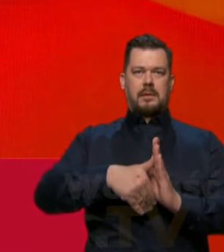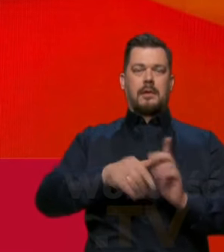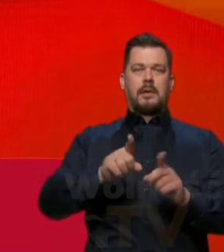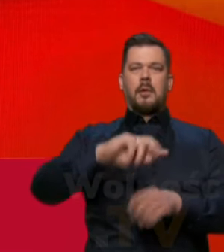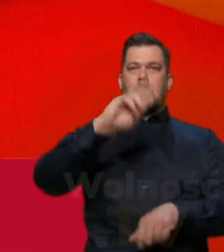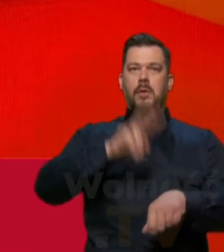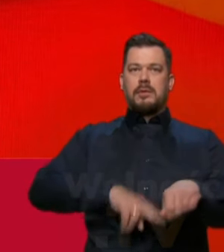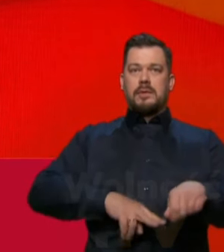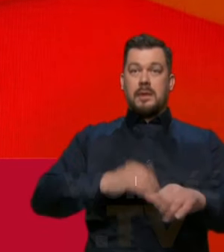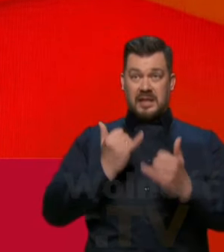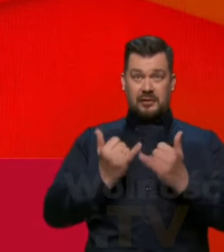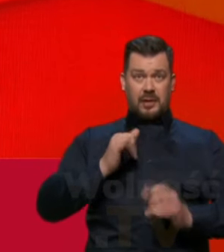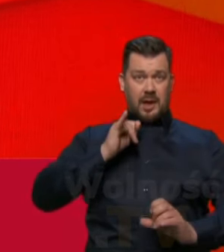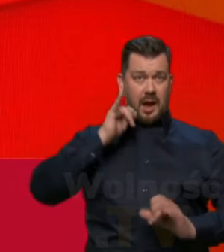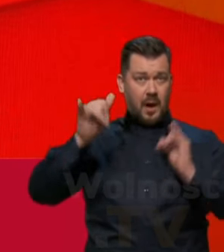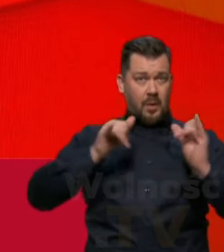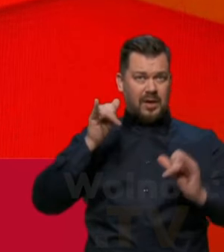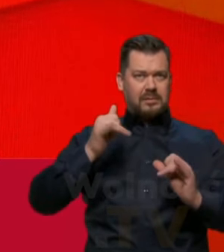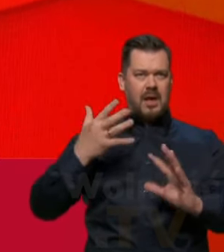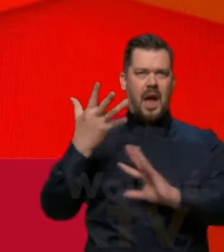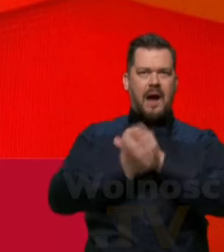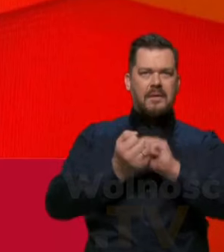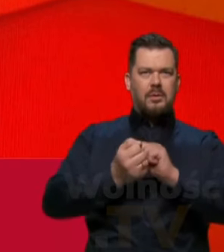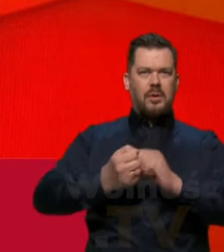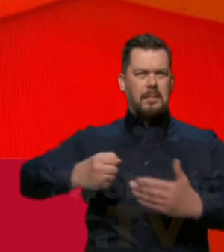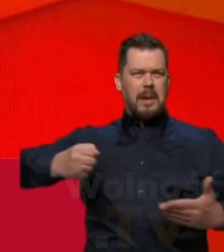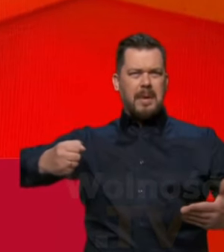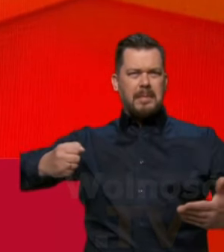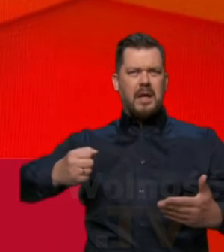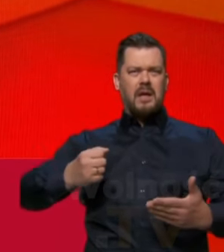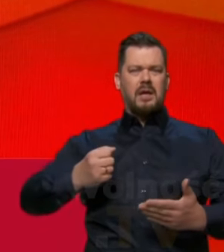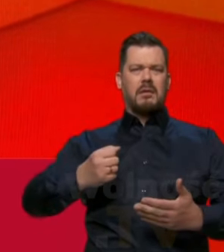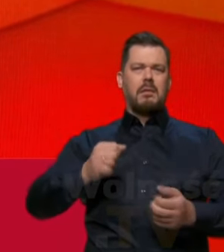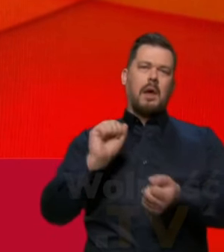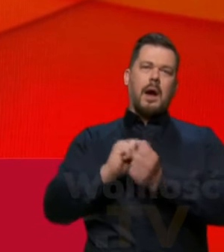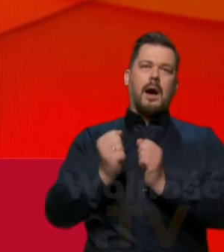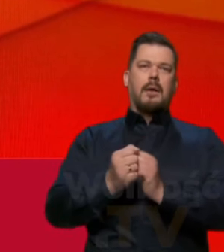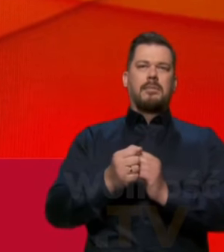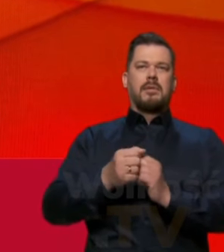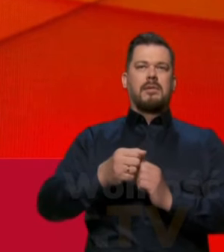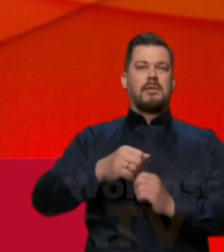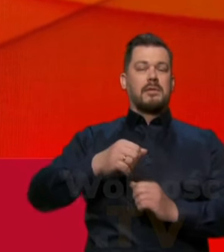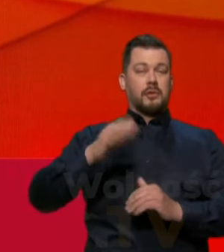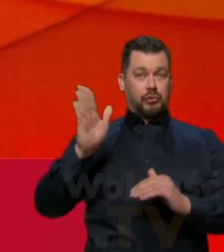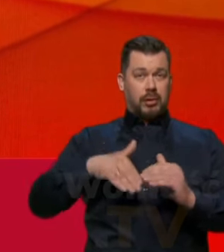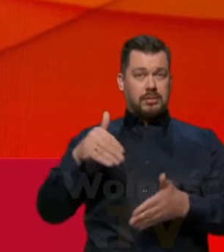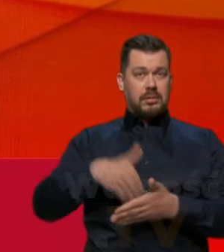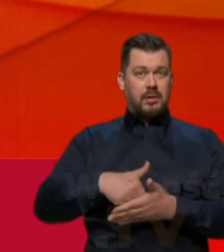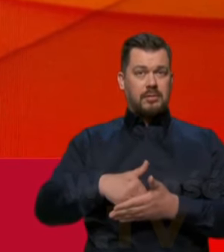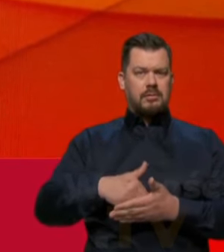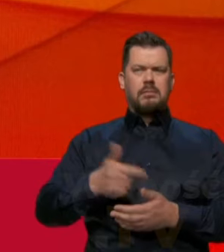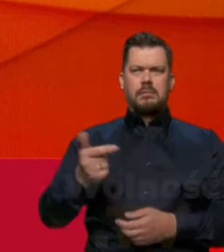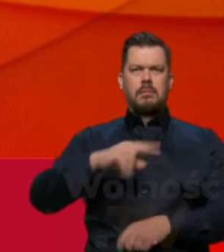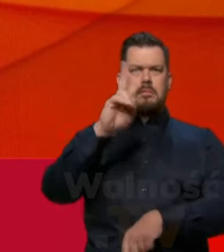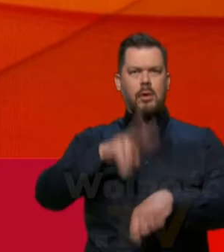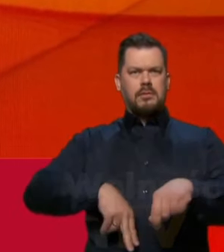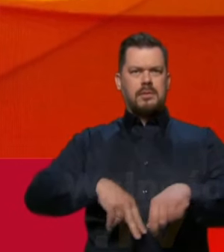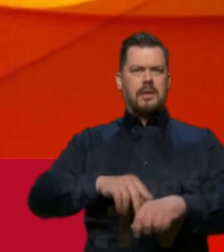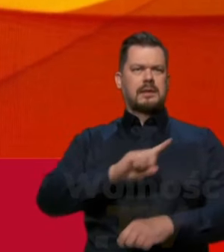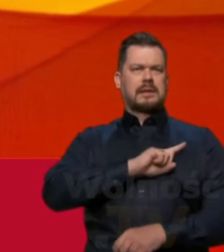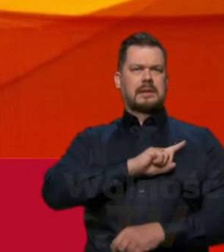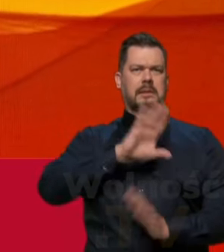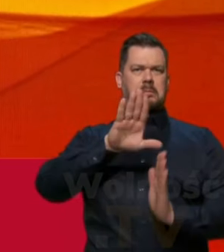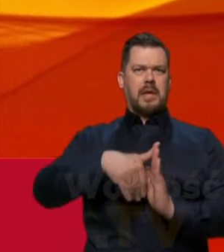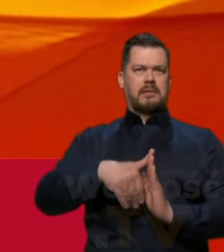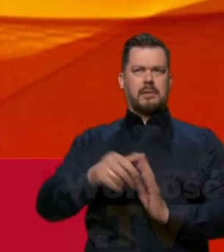naruszana cisza nocna, jeżeli są burdy pod sklepami, jeżeli jest złe zachowanie, to powinny reagować służby. Do tego powołane